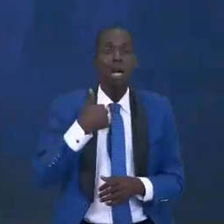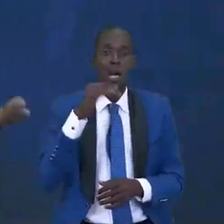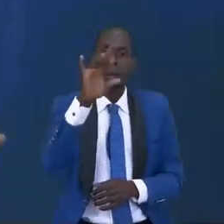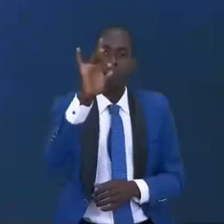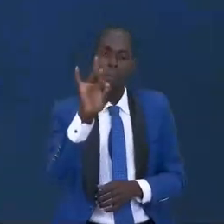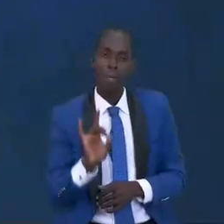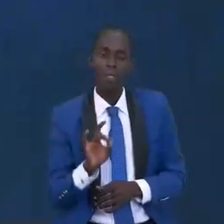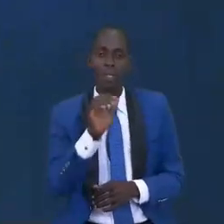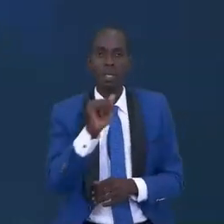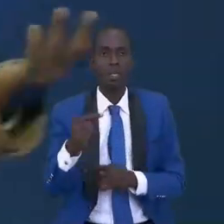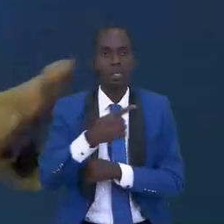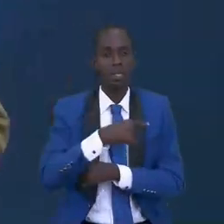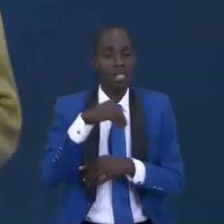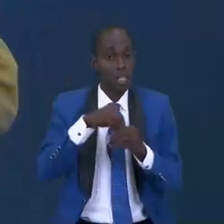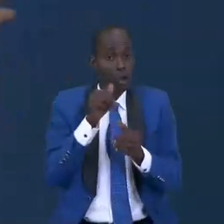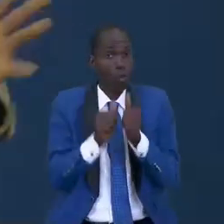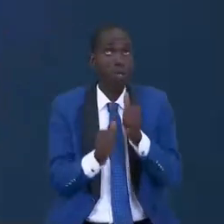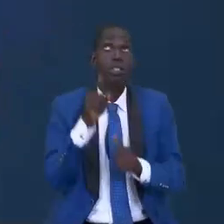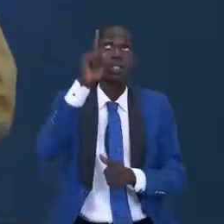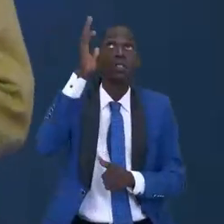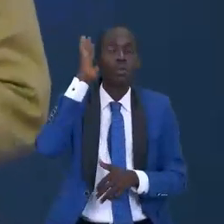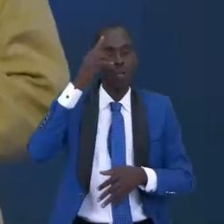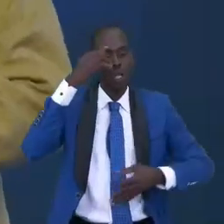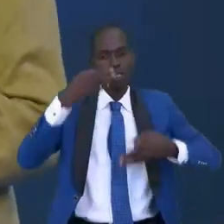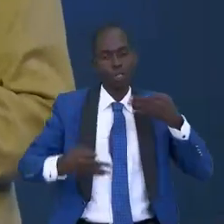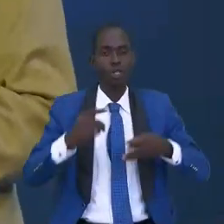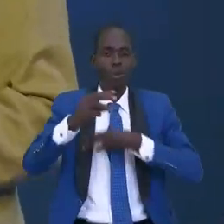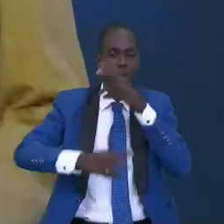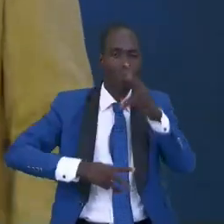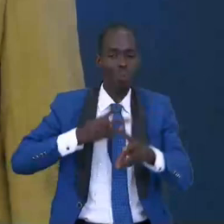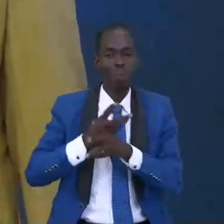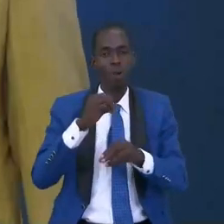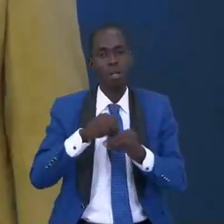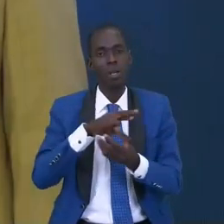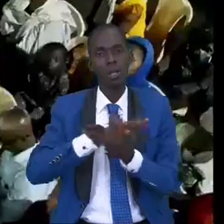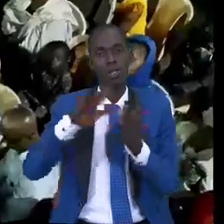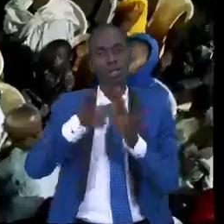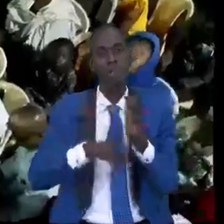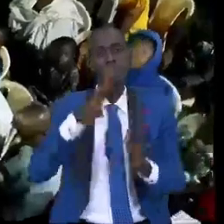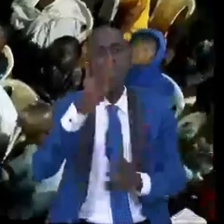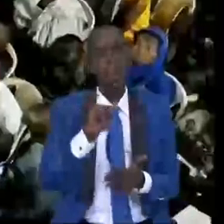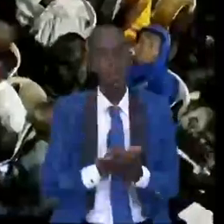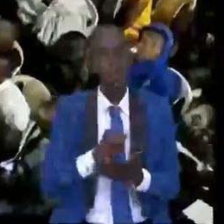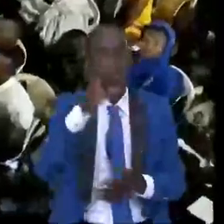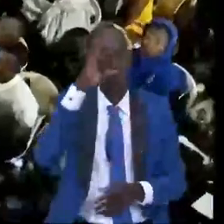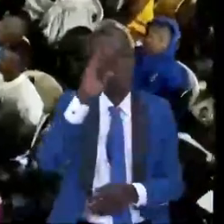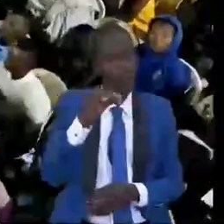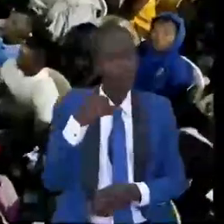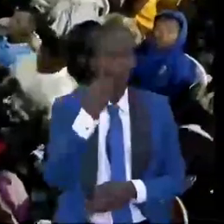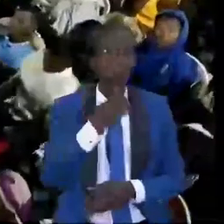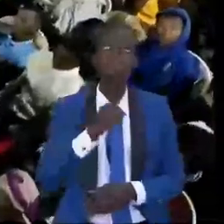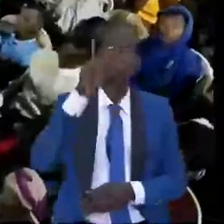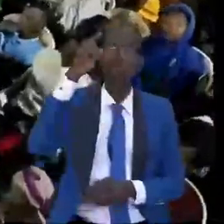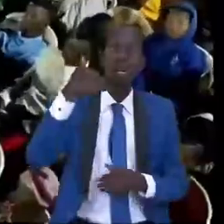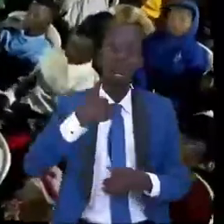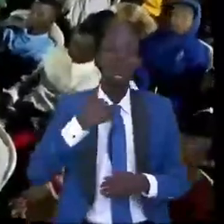Parce qu'il a fixé un jour où il jugera le monde selon la justice par l'homme qu'il